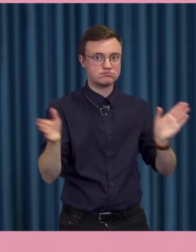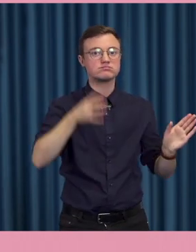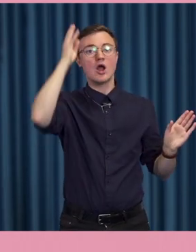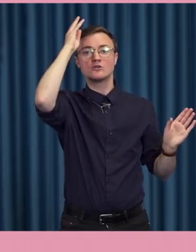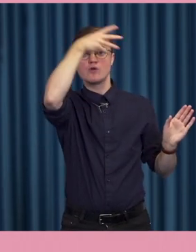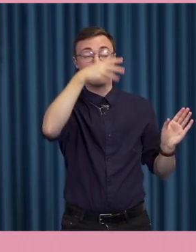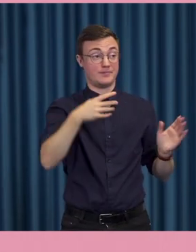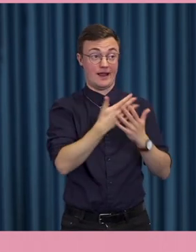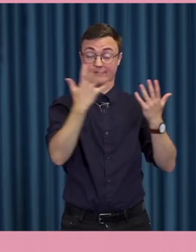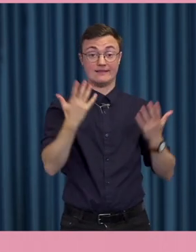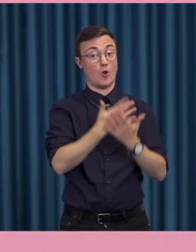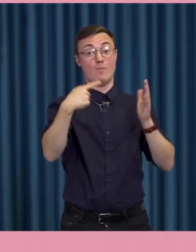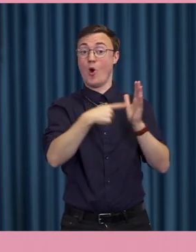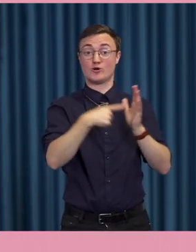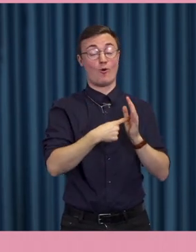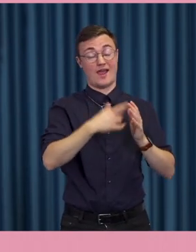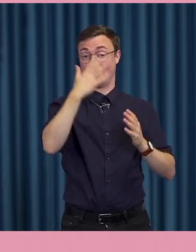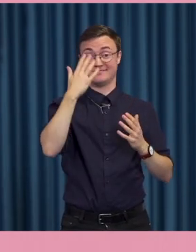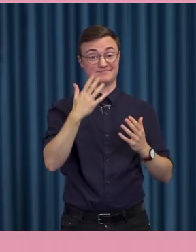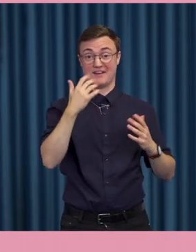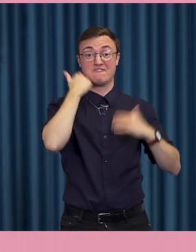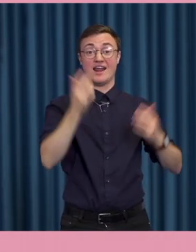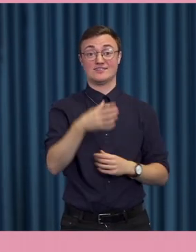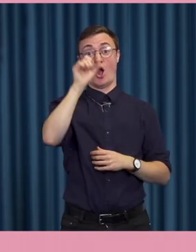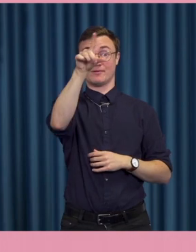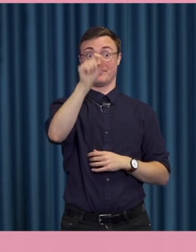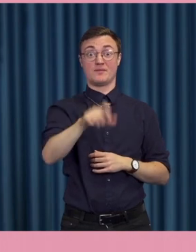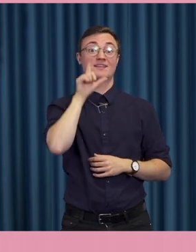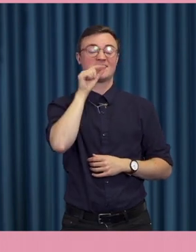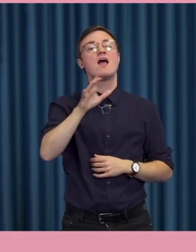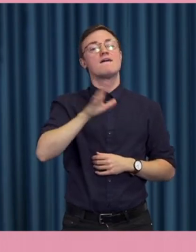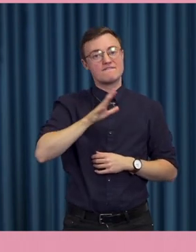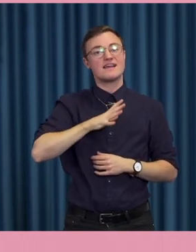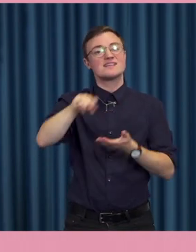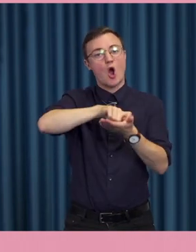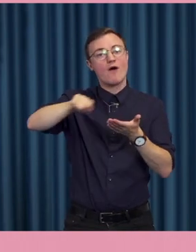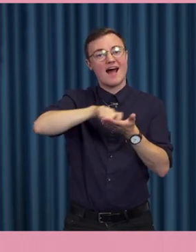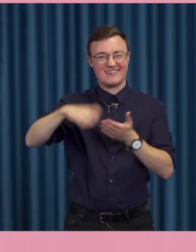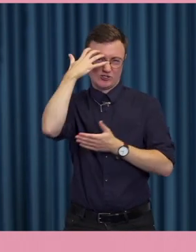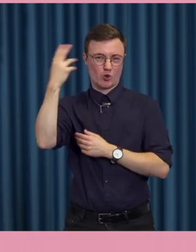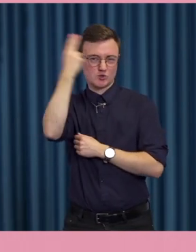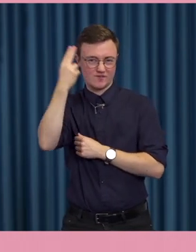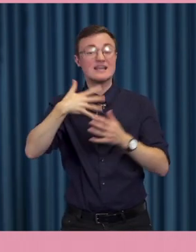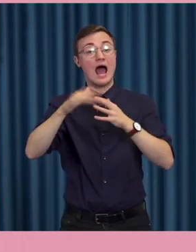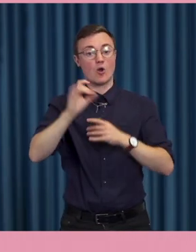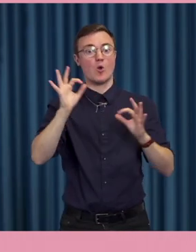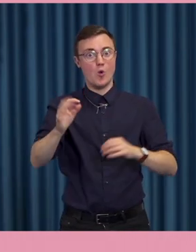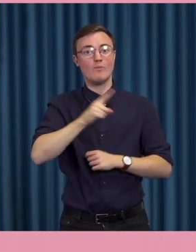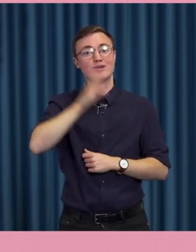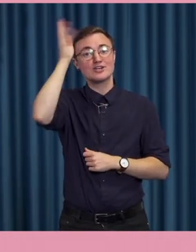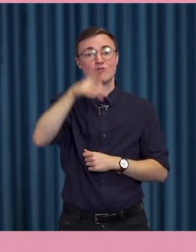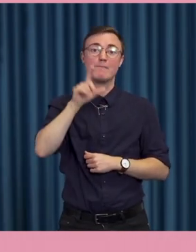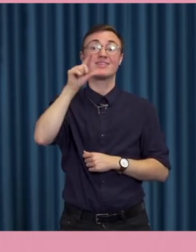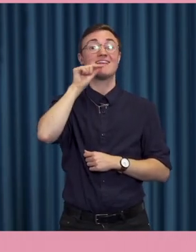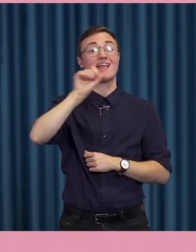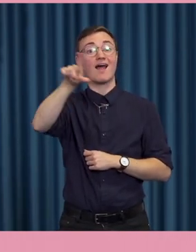inte hur många twitar han gör per dag men det är en fluktansvärd massa twitar. Det finns till och med en avhandling från Stockholms universitet om hur mycket Trump twitar och hur